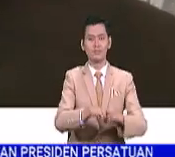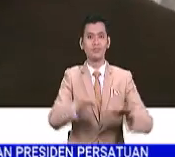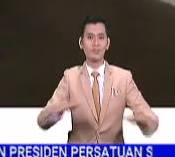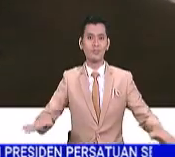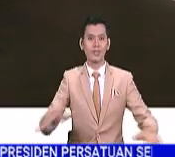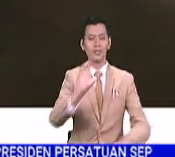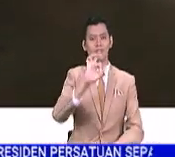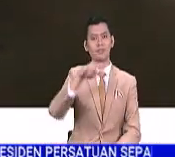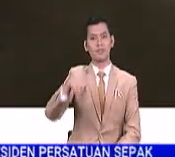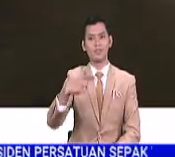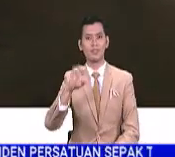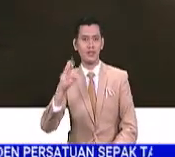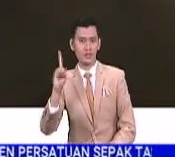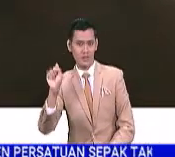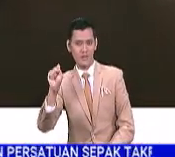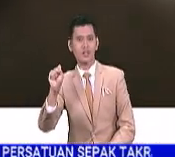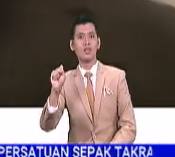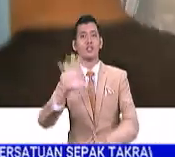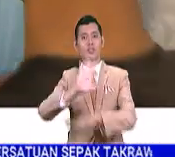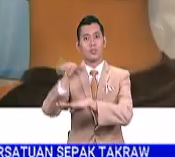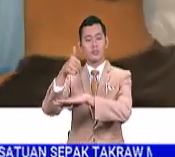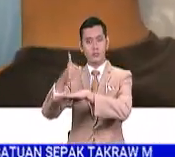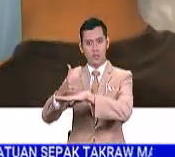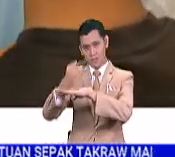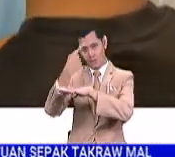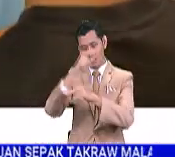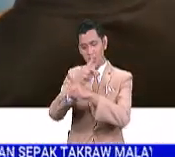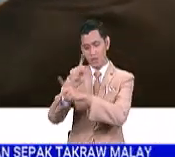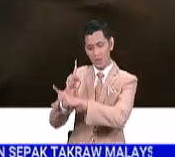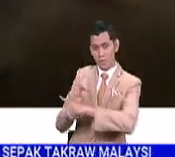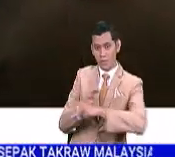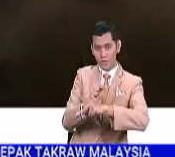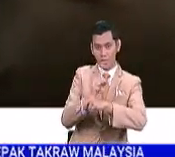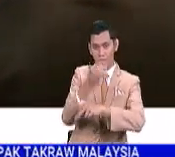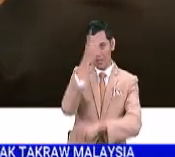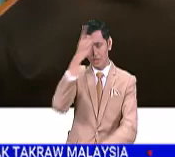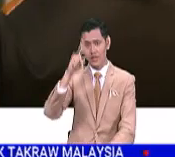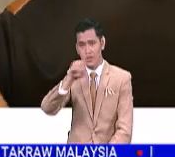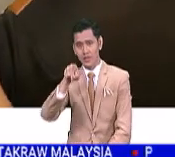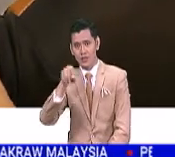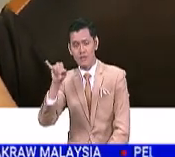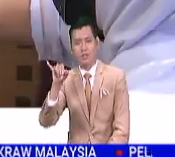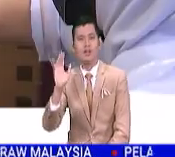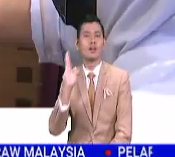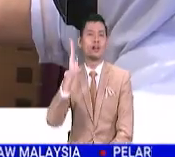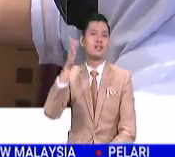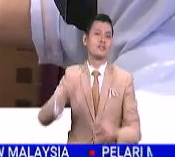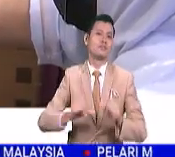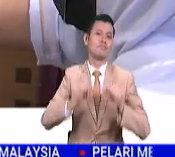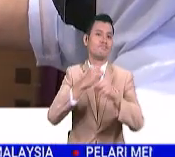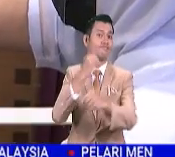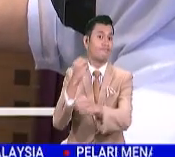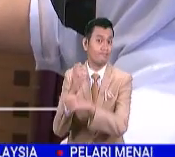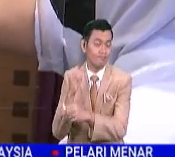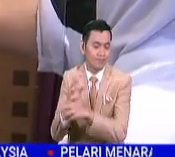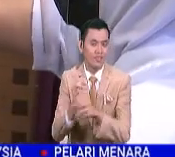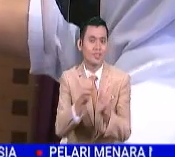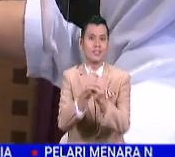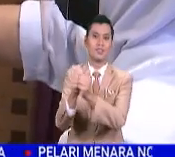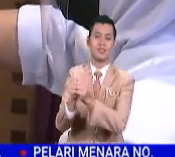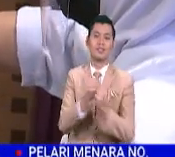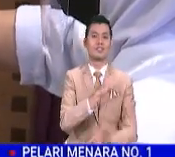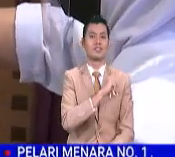kanak-kanak CITFC di bawah pengawasan timbalannya Datuk Dr. Nur Azmi Ghazali akan terus bekerja keras